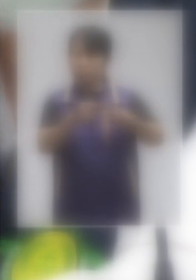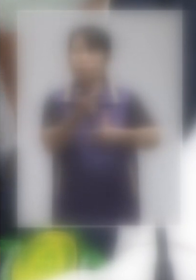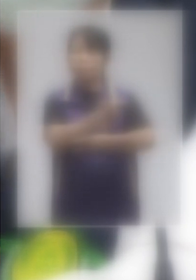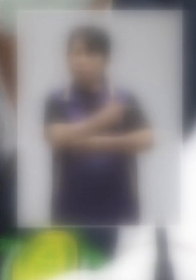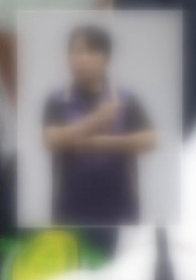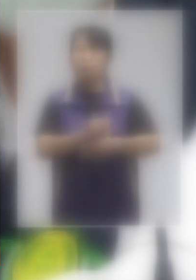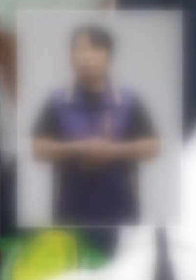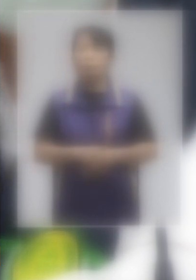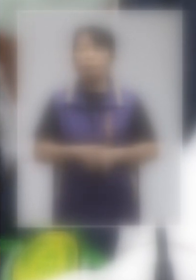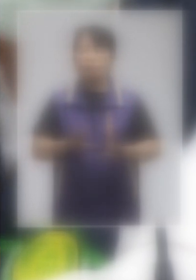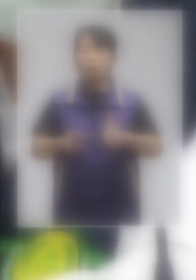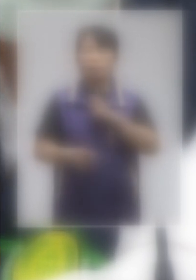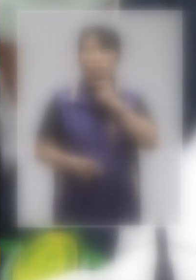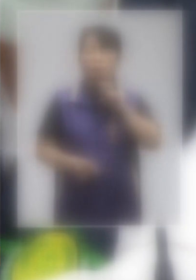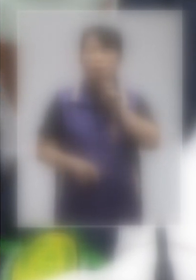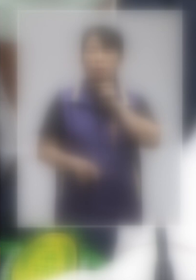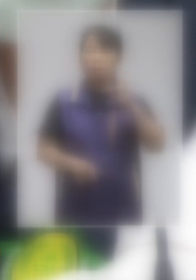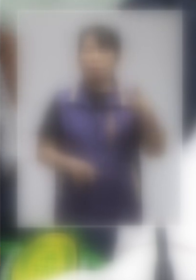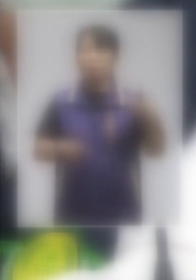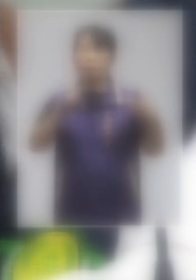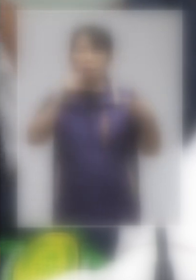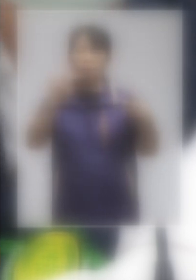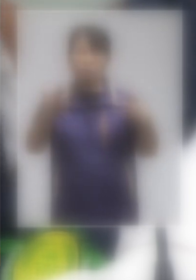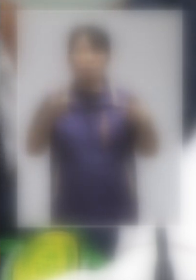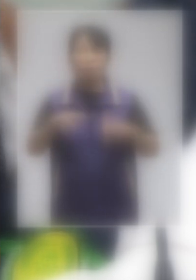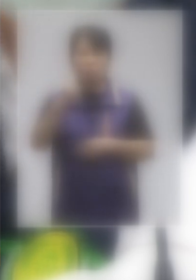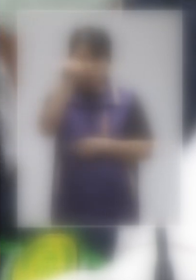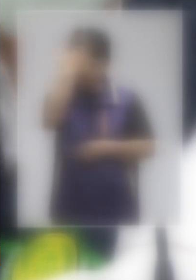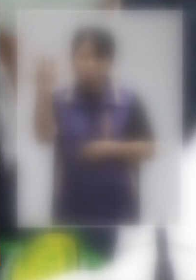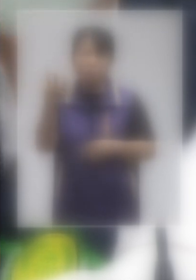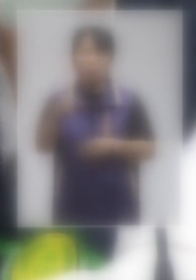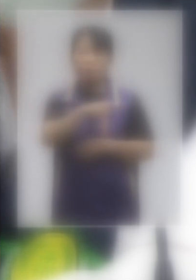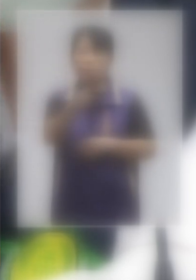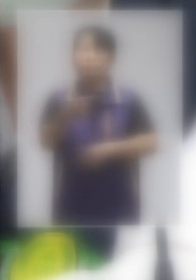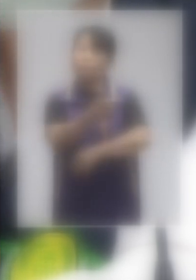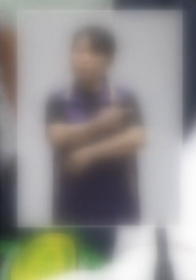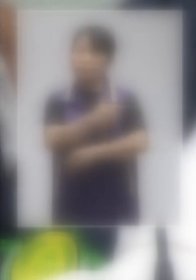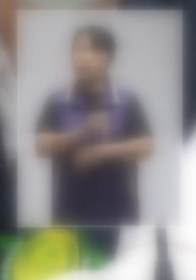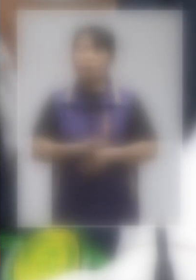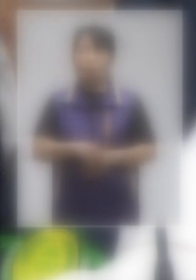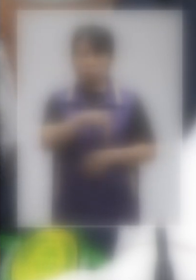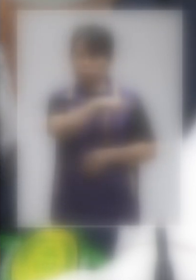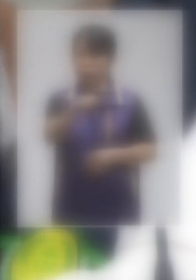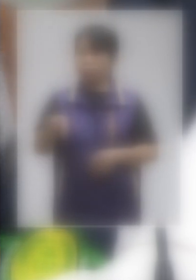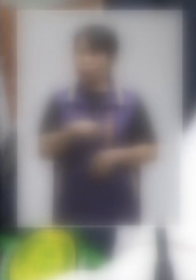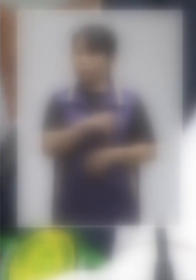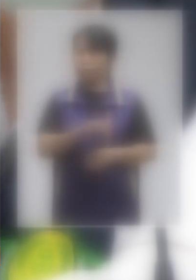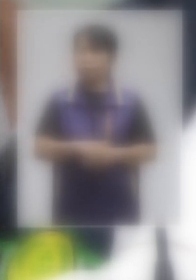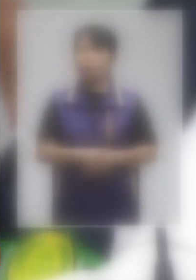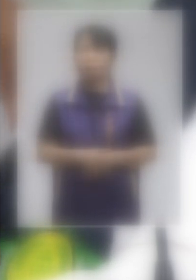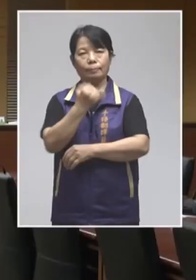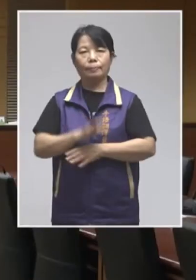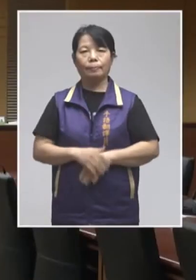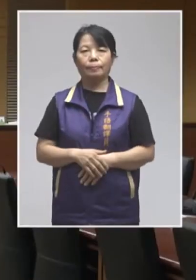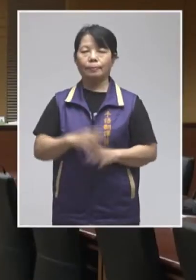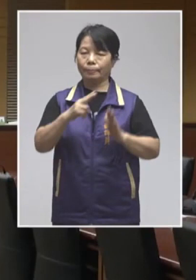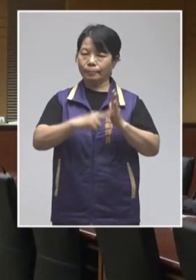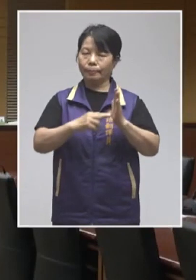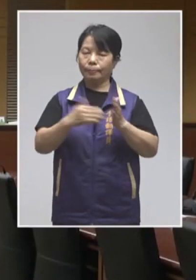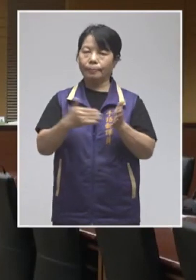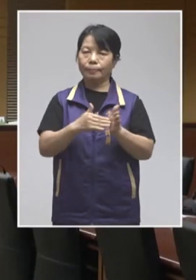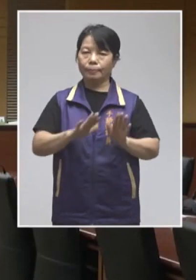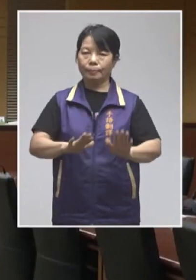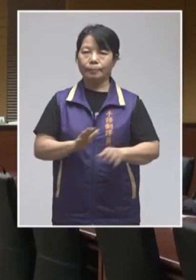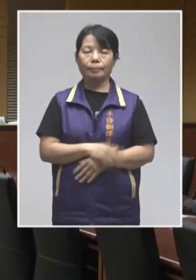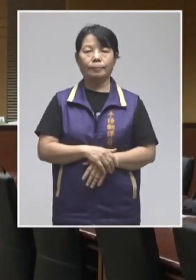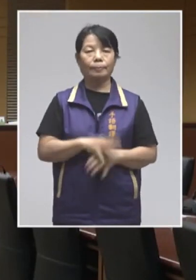那12岁到17岁青少年追加剂型，那是一个成人剂型，那这个部分我们会安排